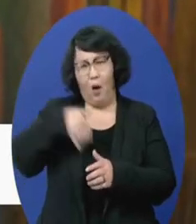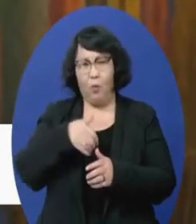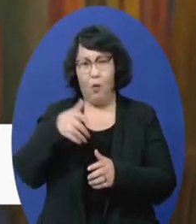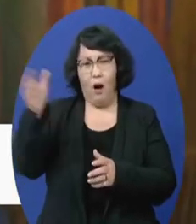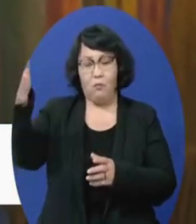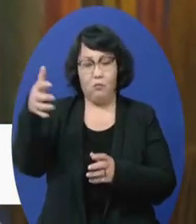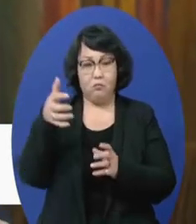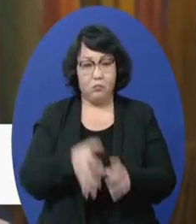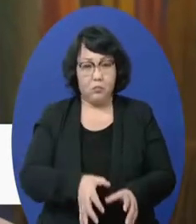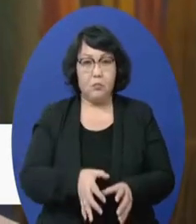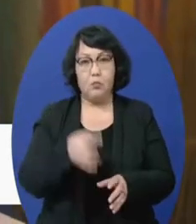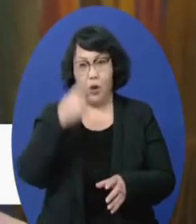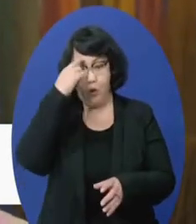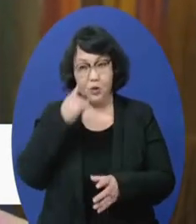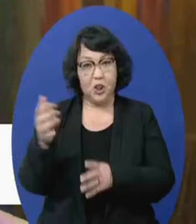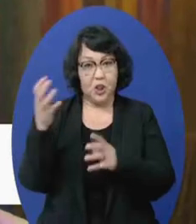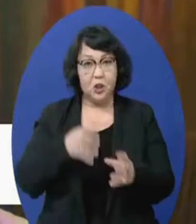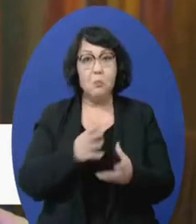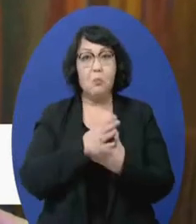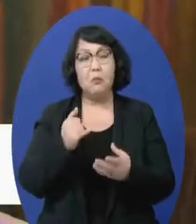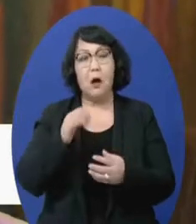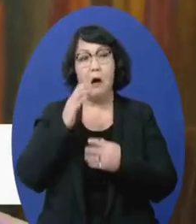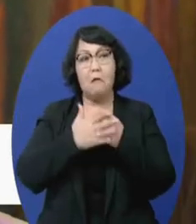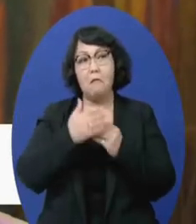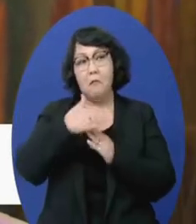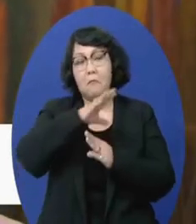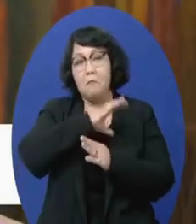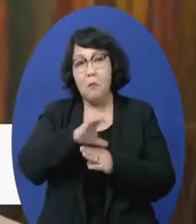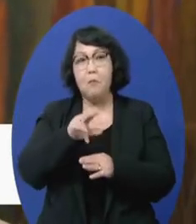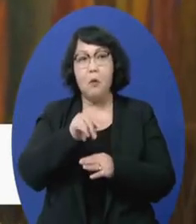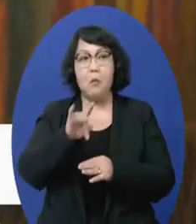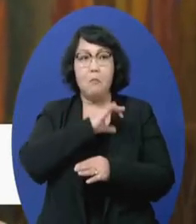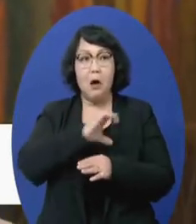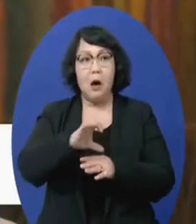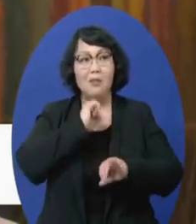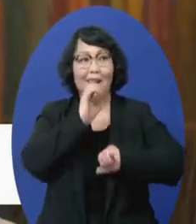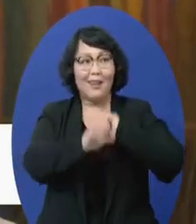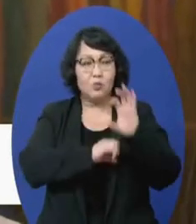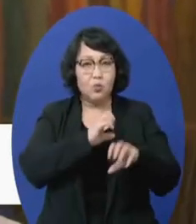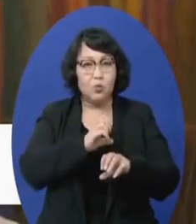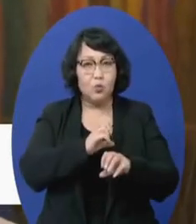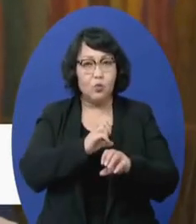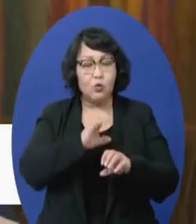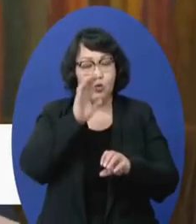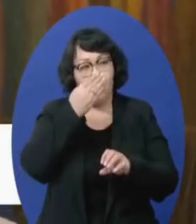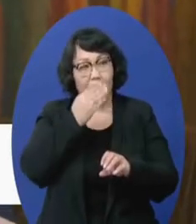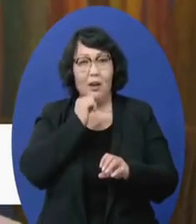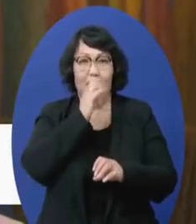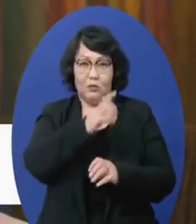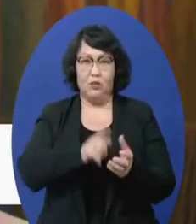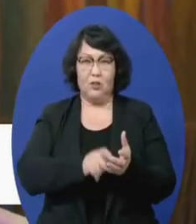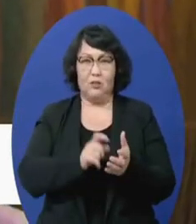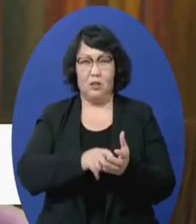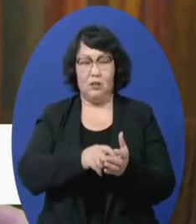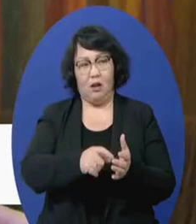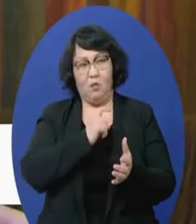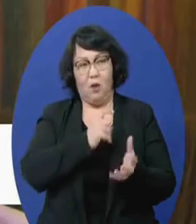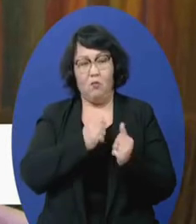нөгөө аль хэвсэн цэнцэх газар прокурорын байгууллага эднэрээс асуудал тодруулахтаа нэлээд зөвлөд байна гэж үзсэн. За, гуравдугаарт